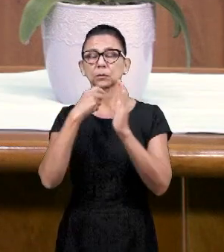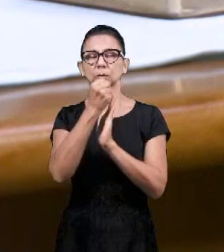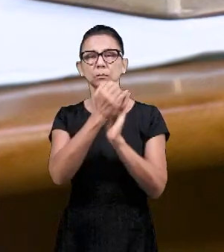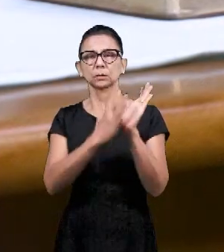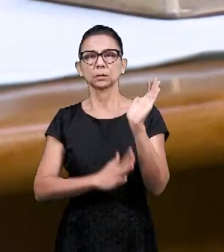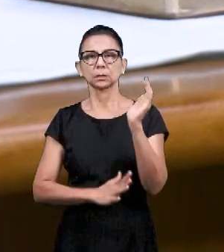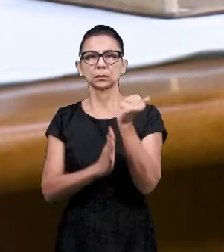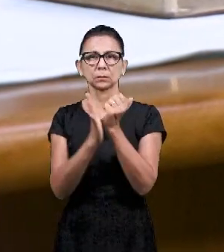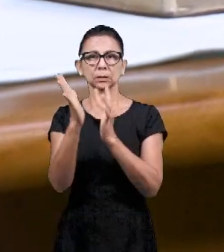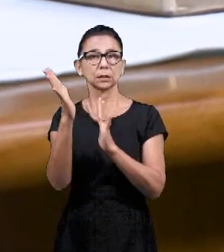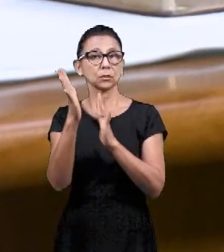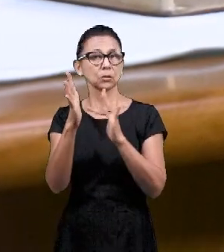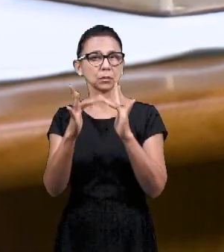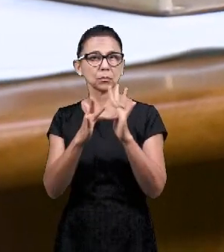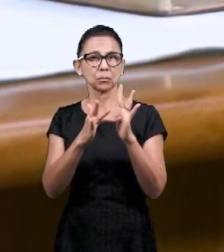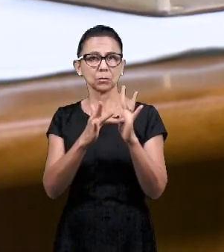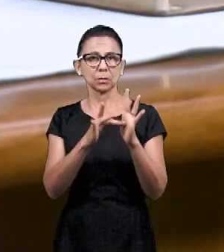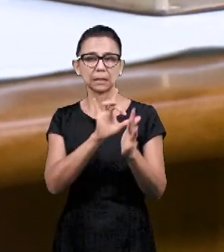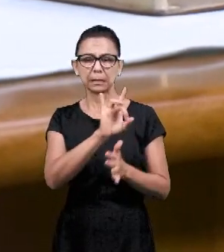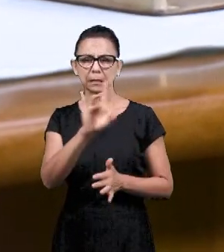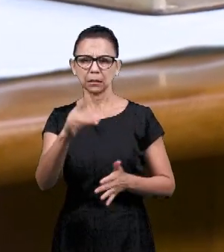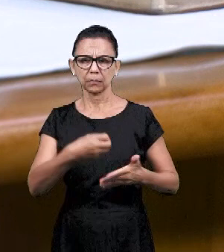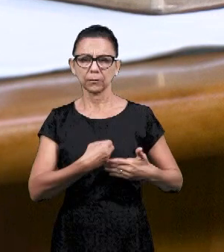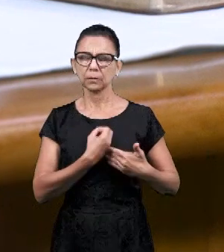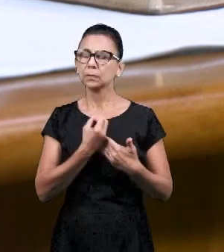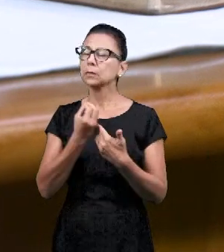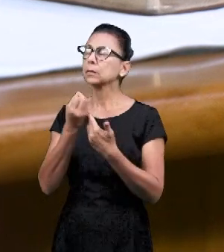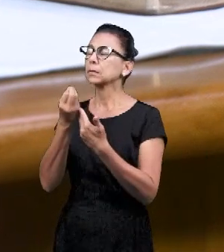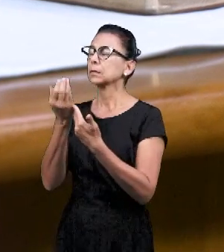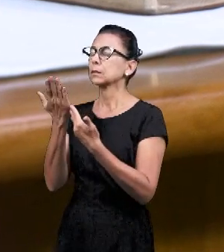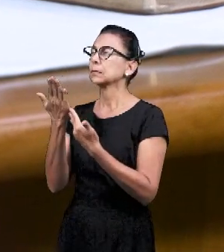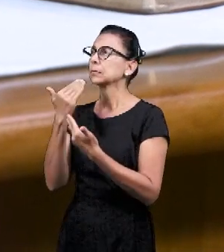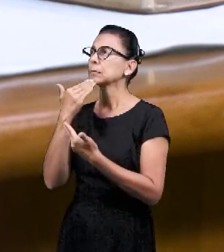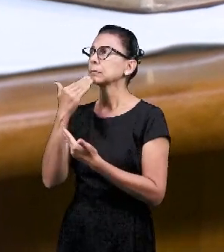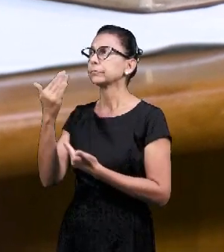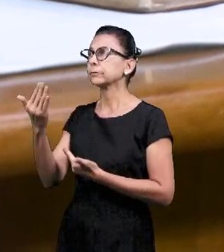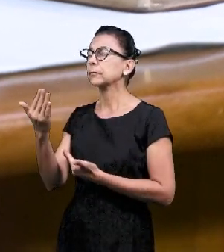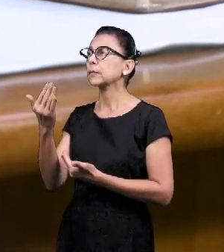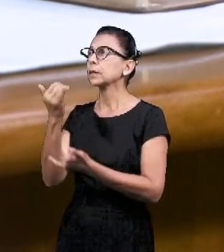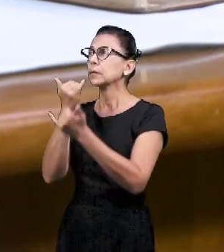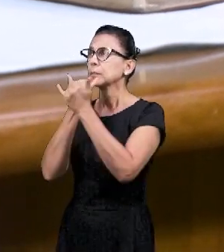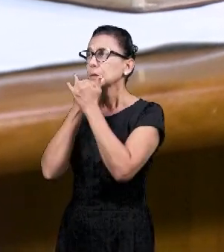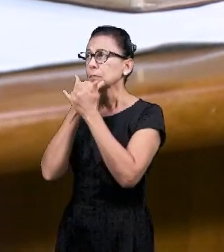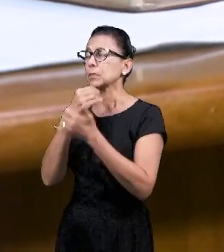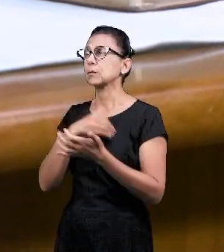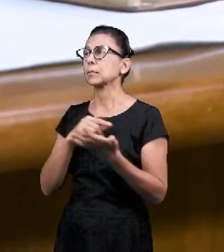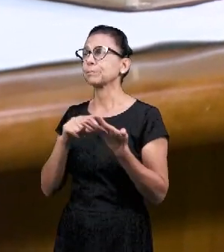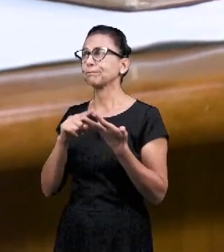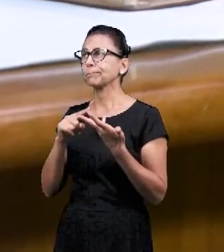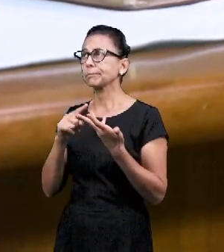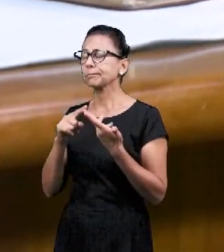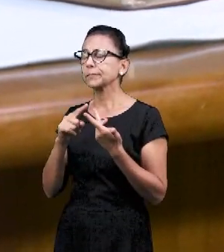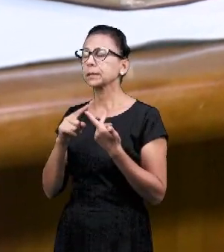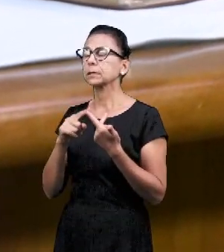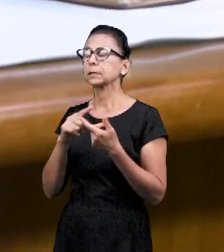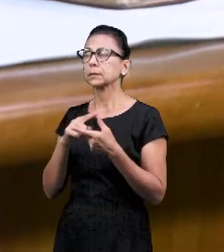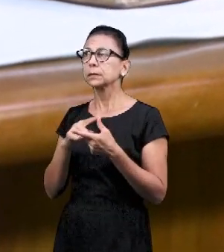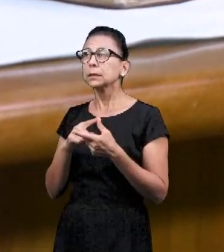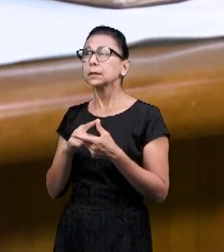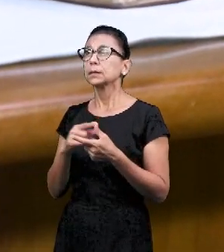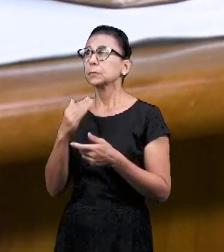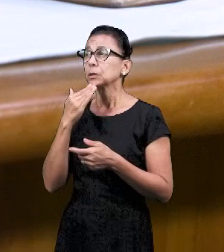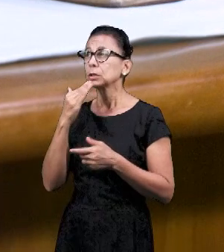Seigneur, nous prions par le pouvoir qu'il y a dans le sang du Seigneur Jésus. Nous mettons nos vies devant toi en demandant, Seigneur,